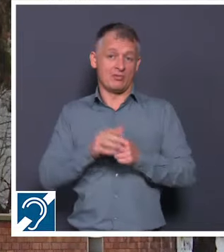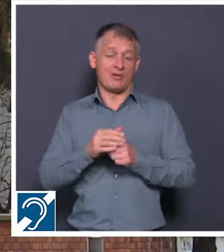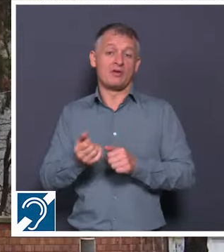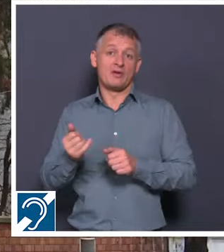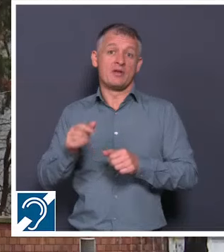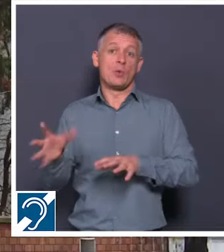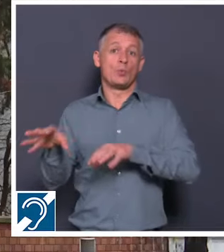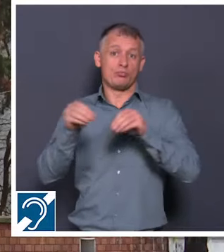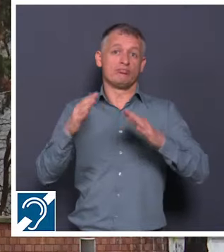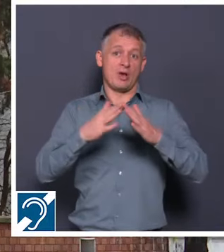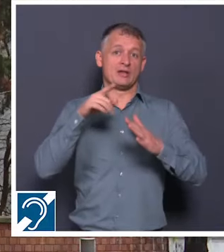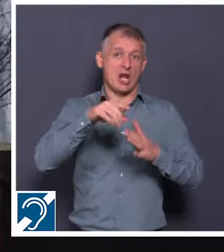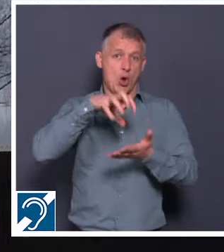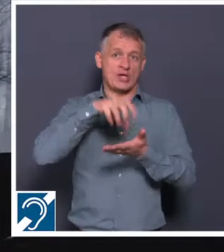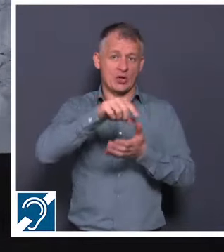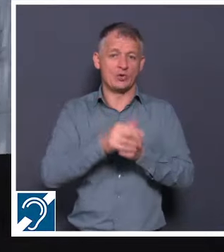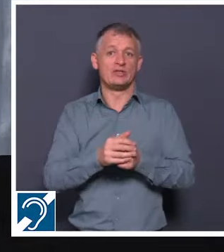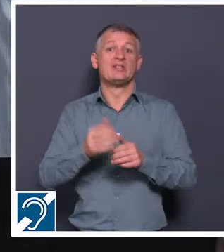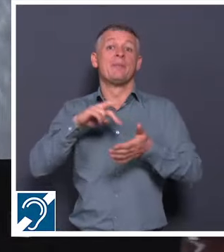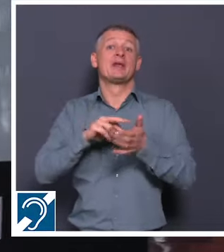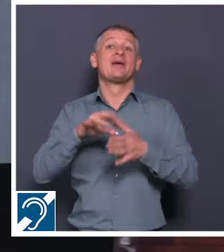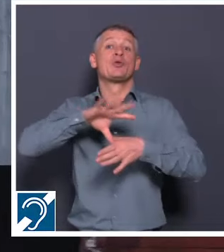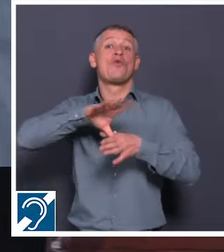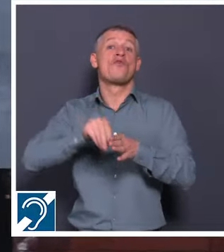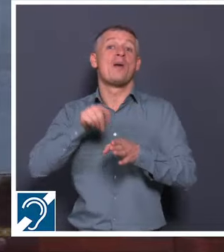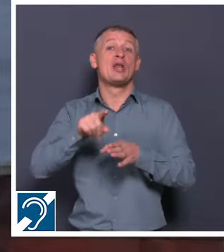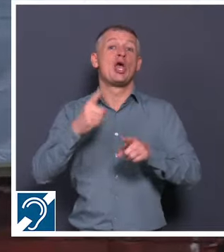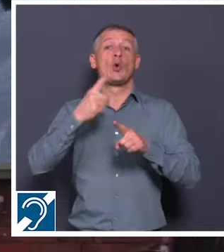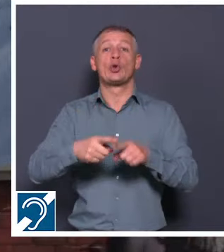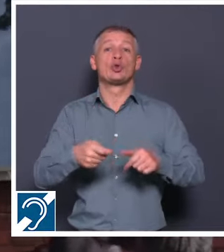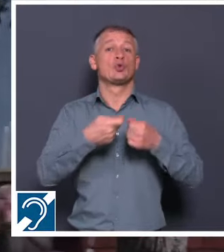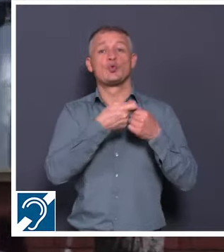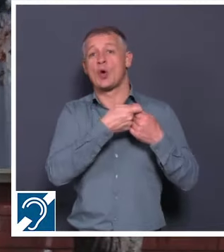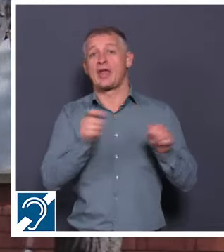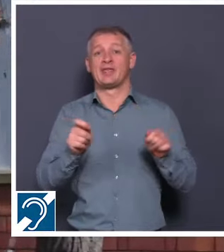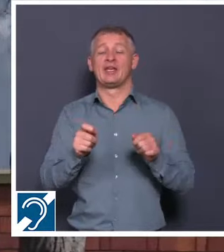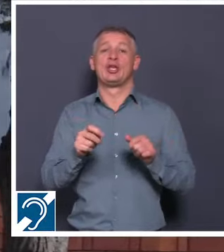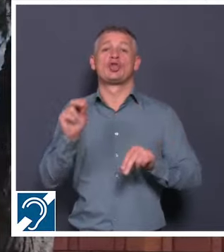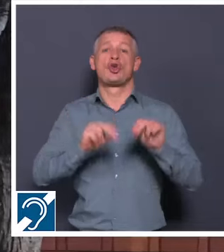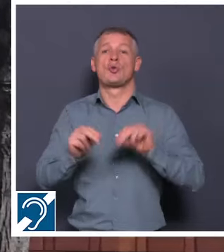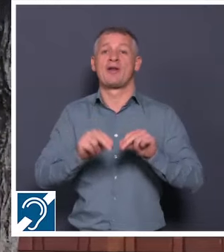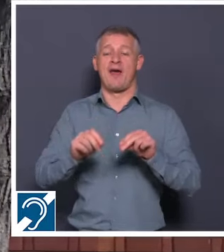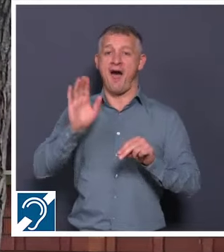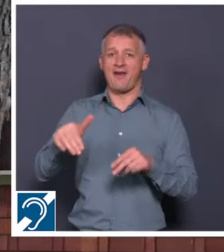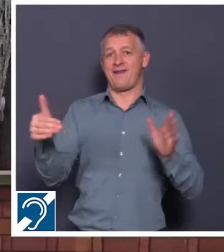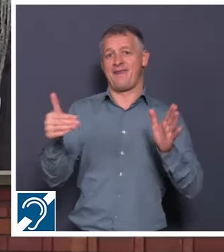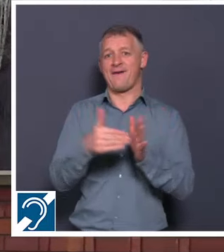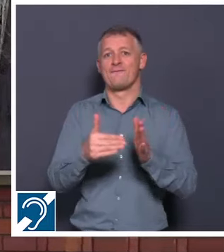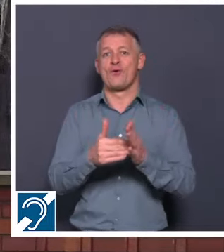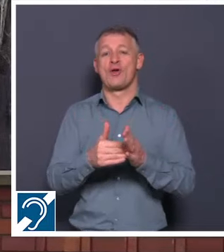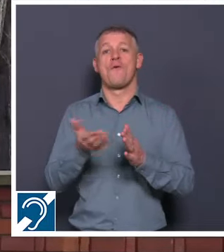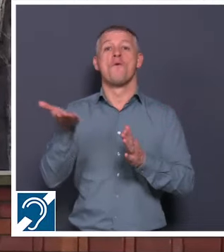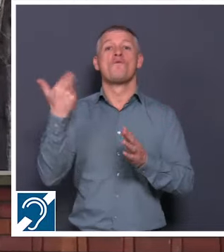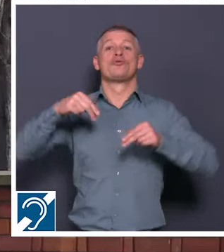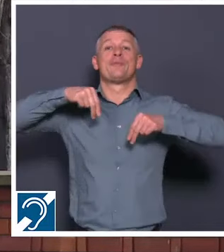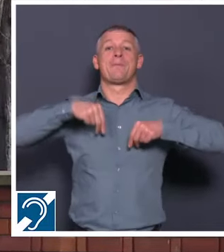1200 de metri pătrați este pregătită pentru o familie, practic, dar cu absolut toate dotările de care ar avea nevoie un fost